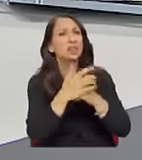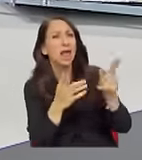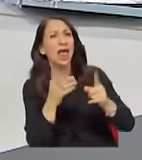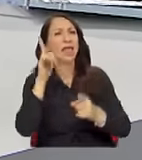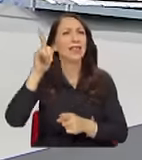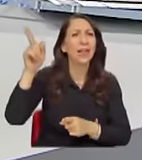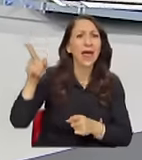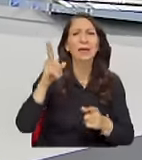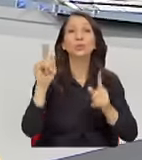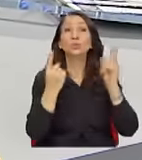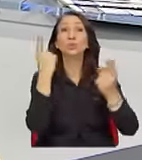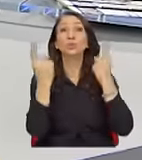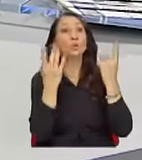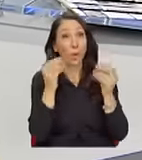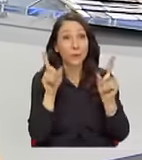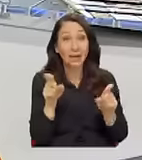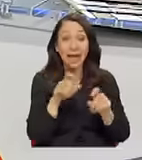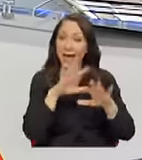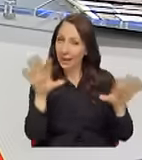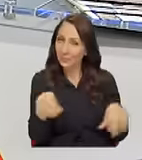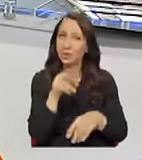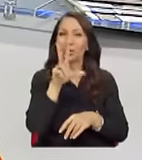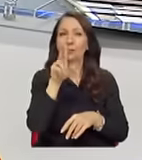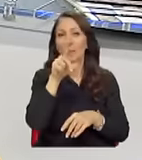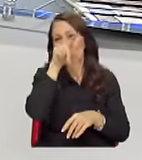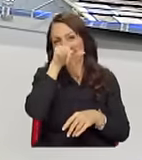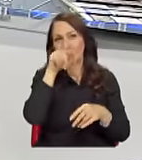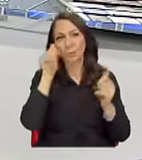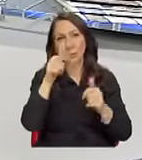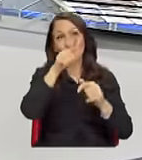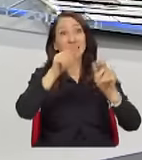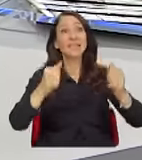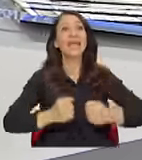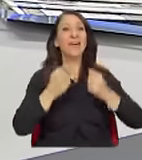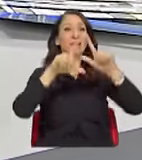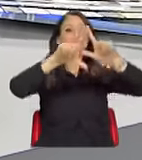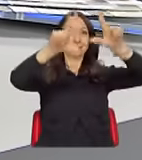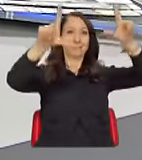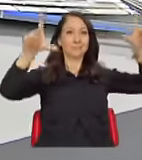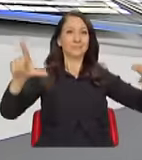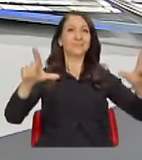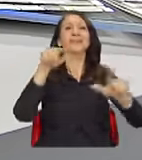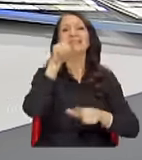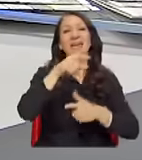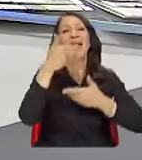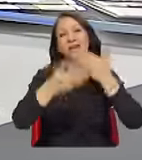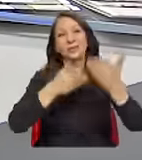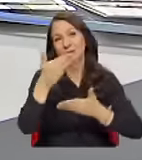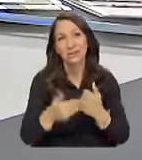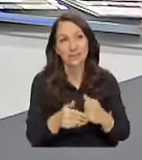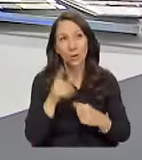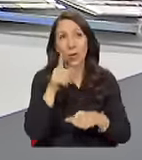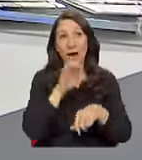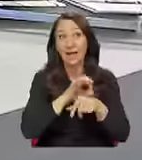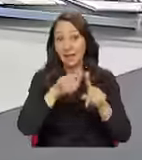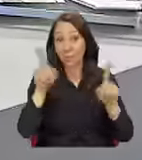Antalya'da, Edirne'de sürprizler olabilir mi? Hepsini 31 Mart günü bu dev ekranda sizlere anlatacağız. O an